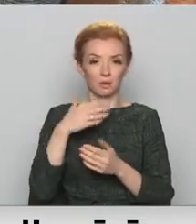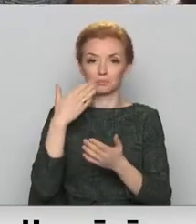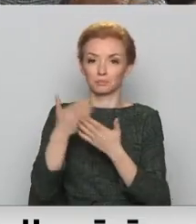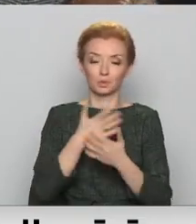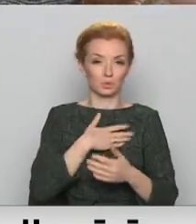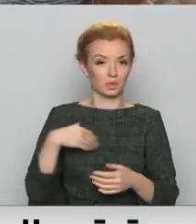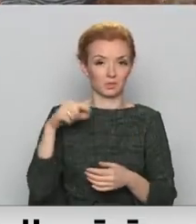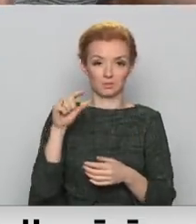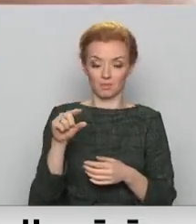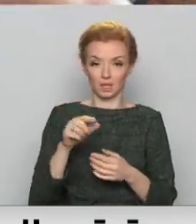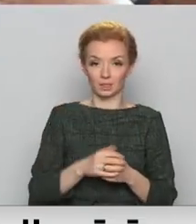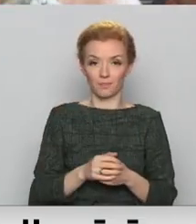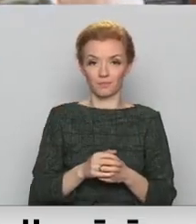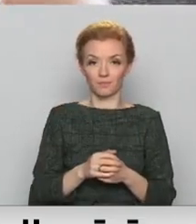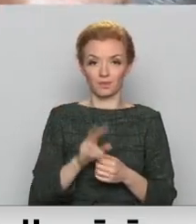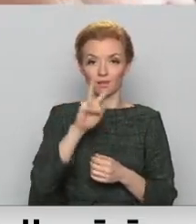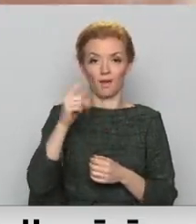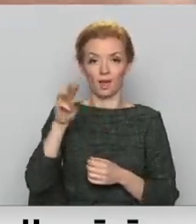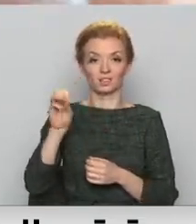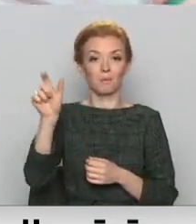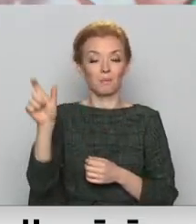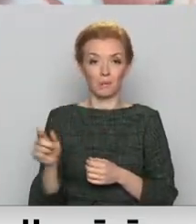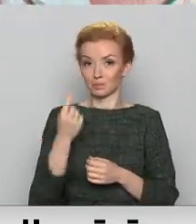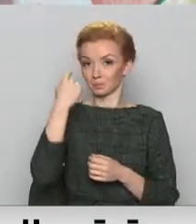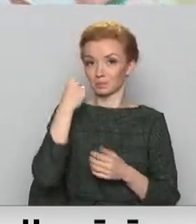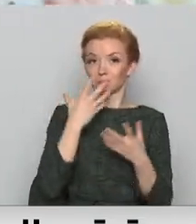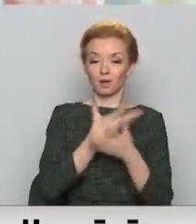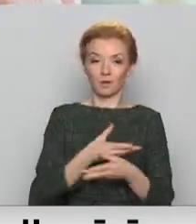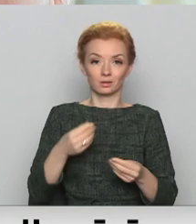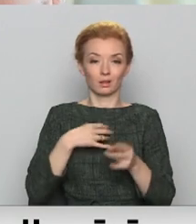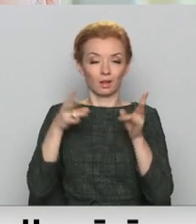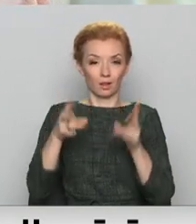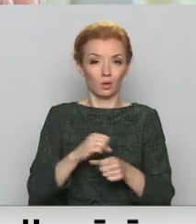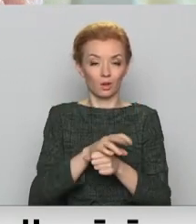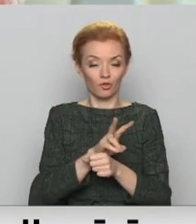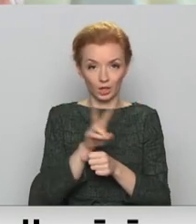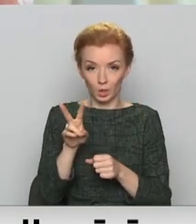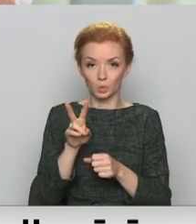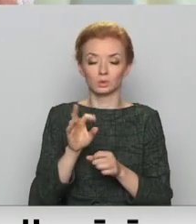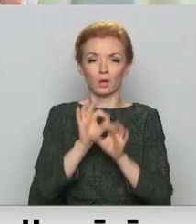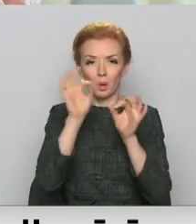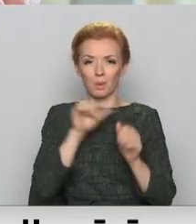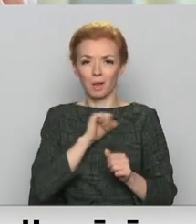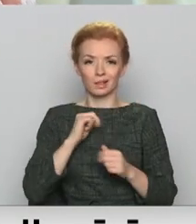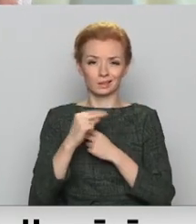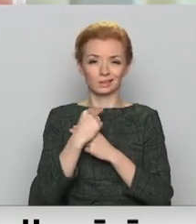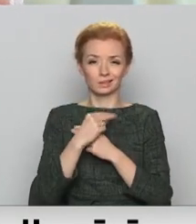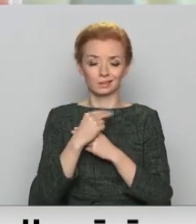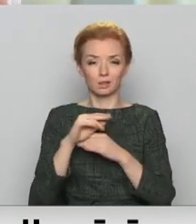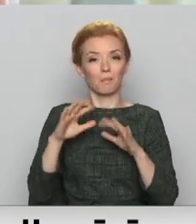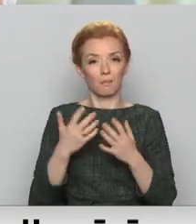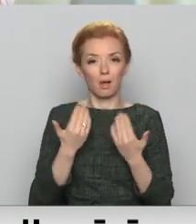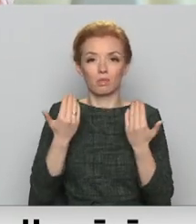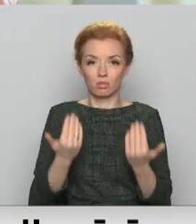Vēsma Zālīte ar Covid saslima pavasarī. Nedēļu mēģināja ārstēties pati. Papildu skābekļa atbalsts ir vajadzīgs